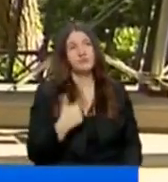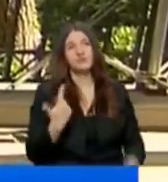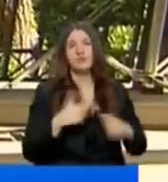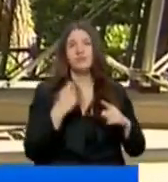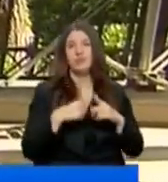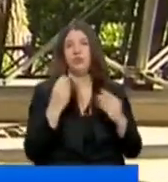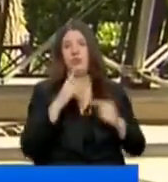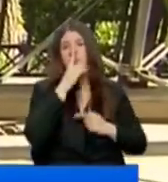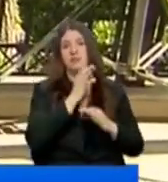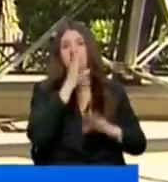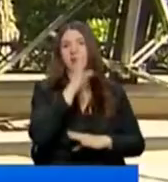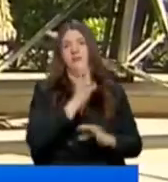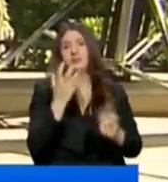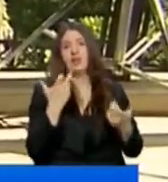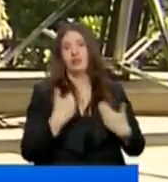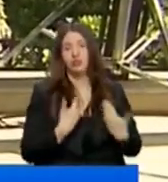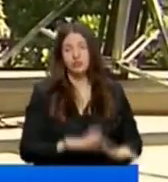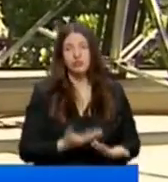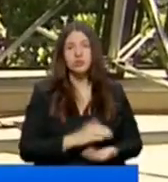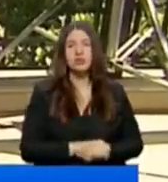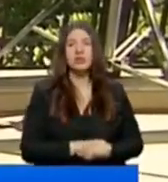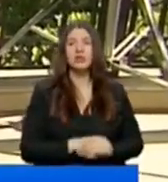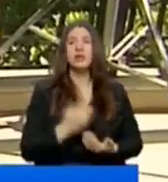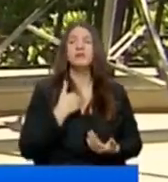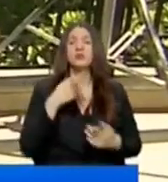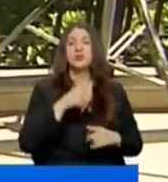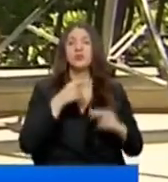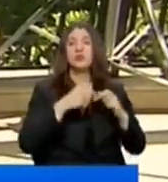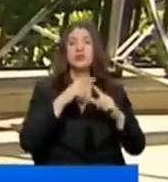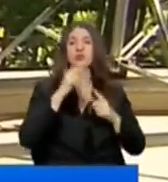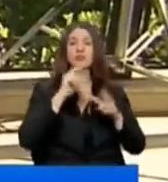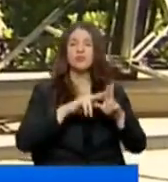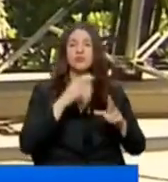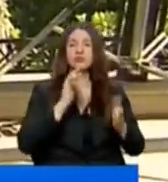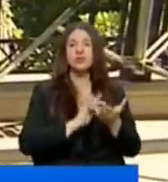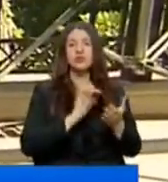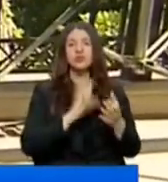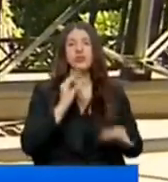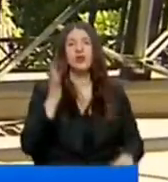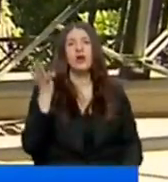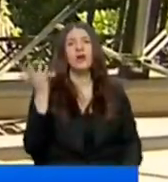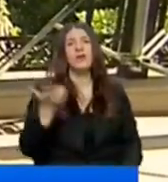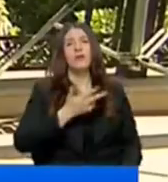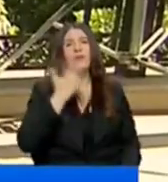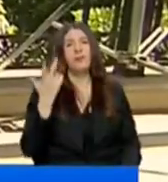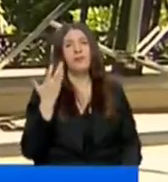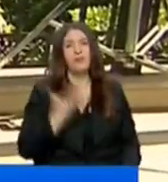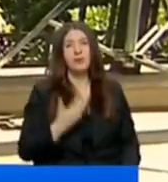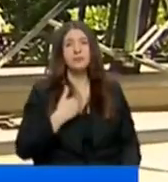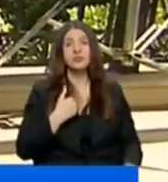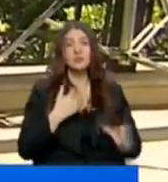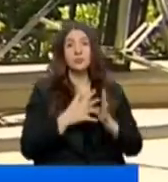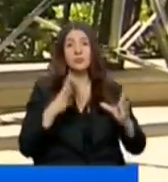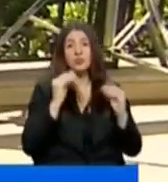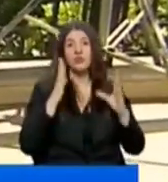Fox olarak da bağımsız ve tarafsız bir kanalız. Evet. Biz de bu RTÜK cezalarından çokça nasibimizi alıyoruz. Öyle. Hem de bizim öyle. Büyüklüğümüz çok